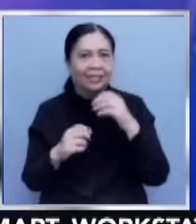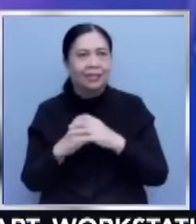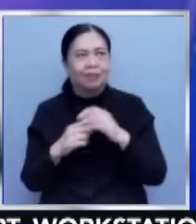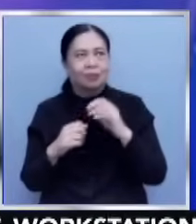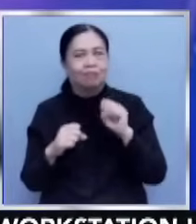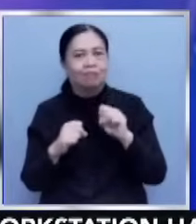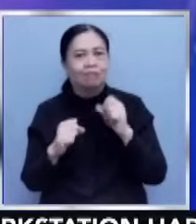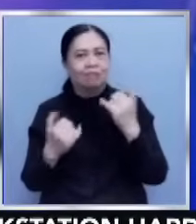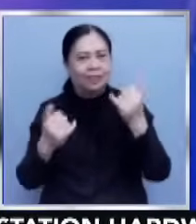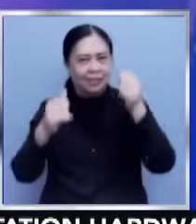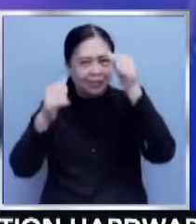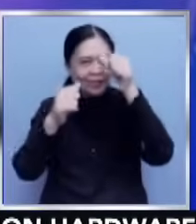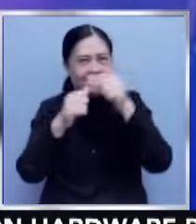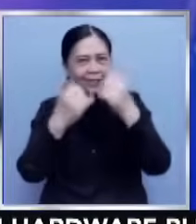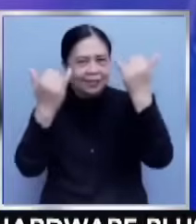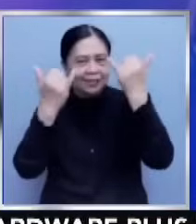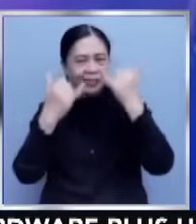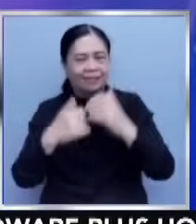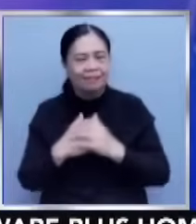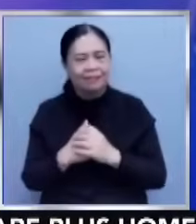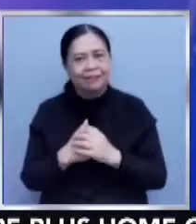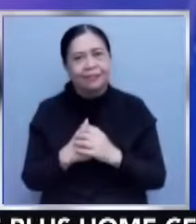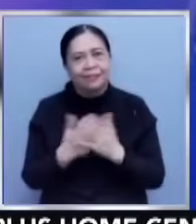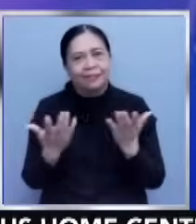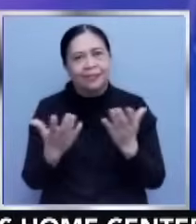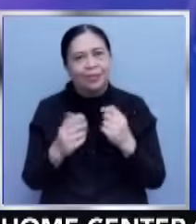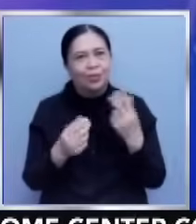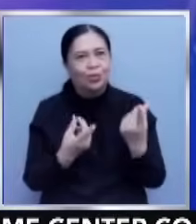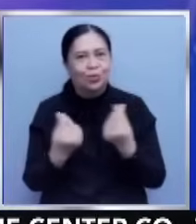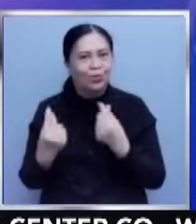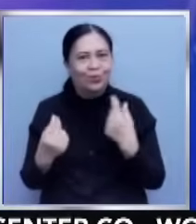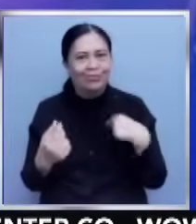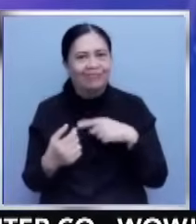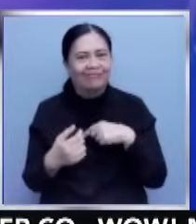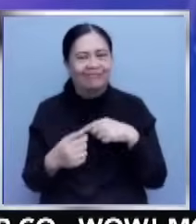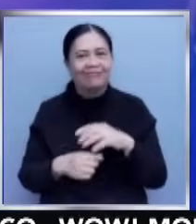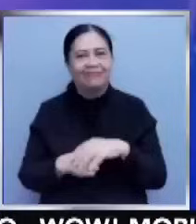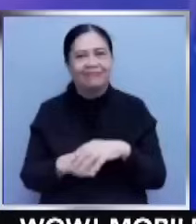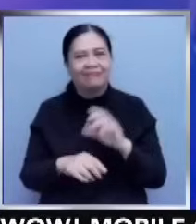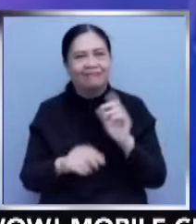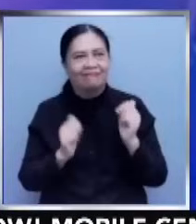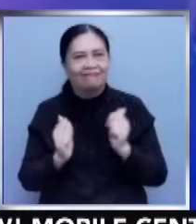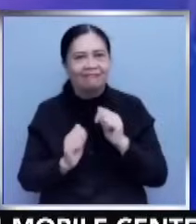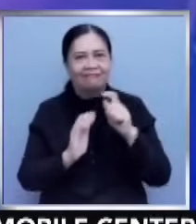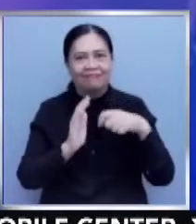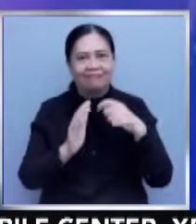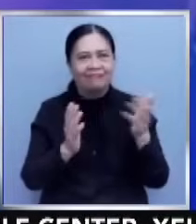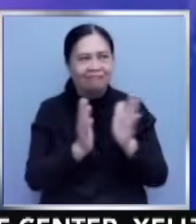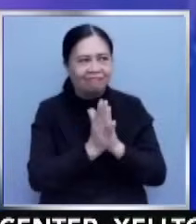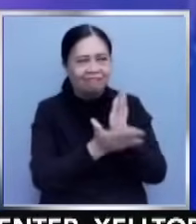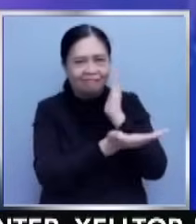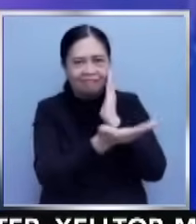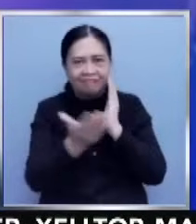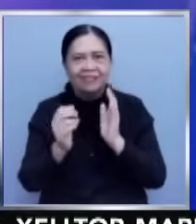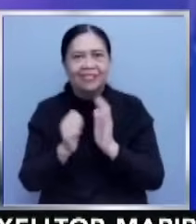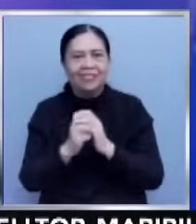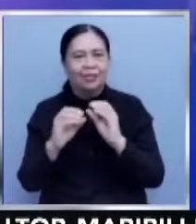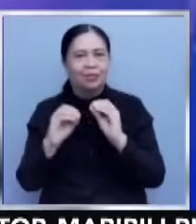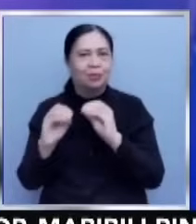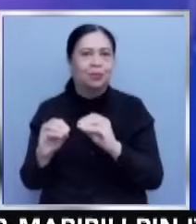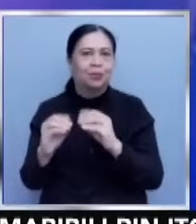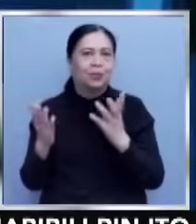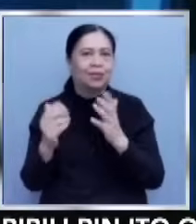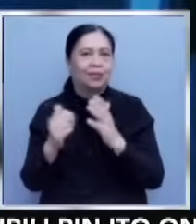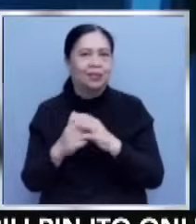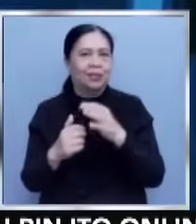lang maalala ko yung mga pinaggagawa namin sa set, yun, hiningi ko para ilalagay ko siya sa favorite